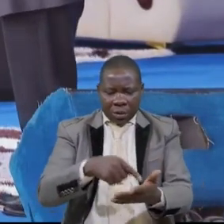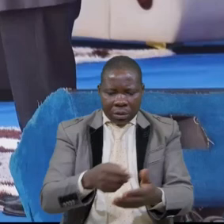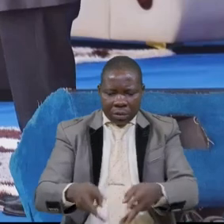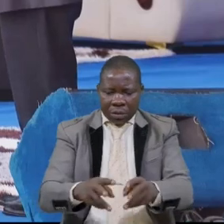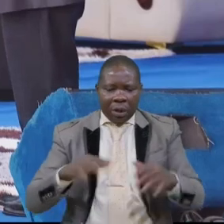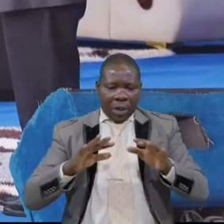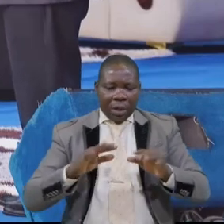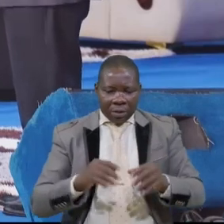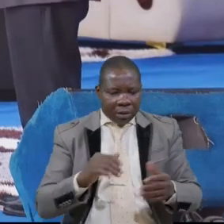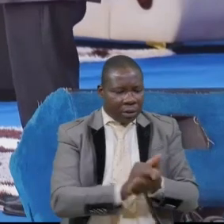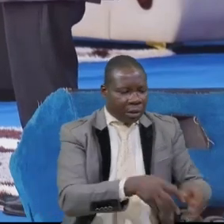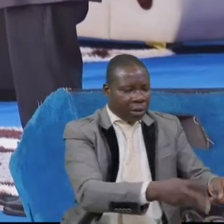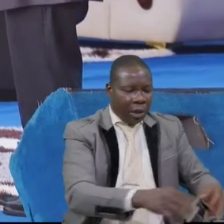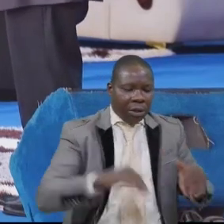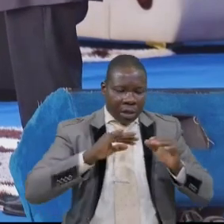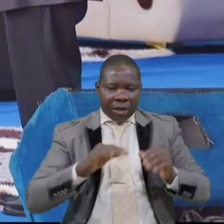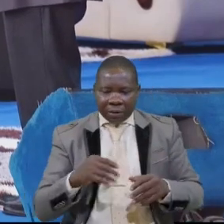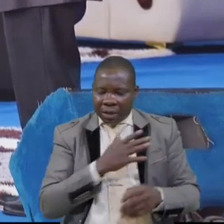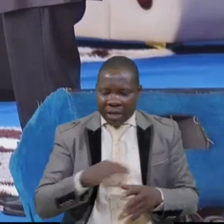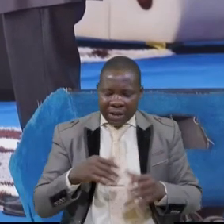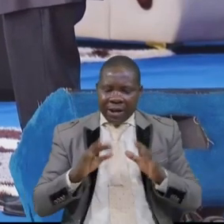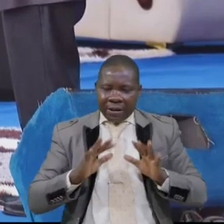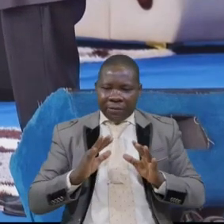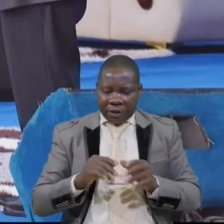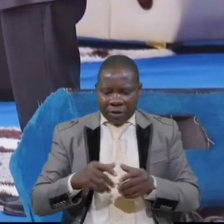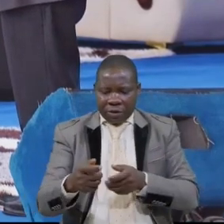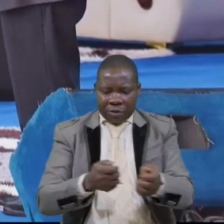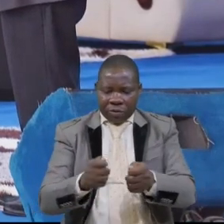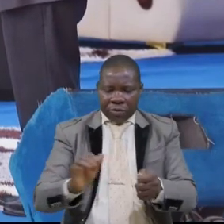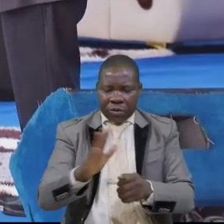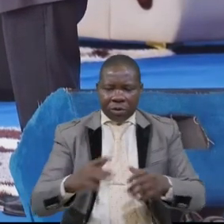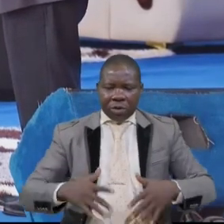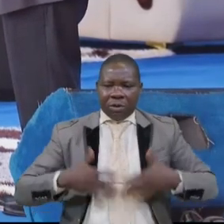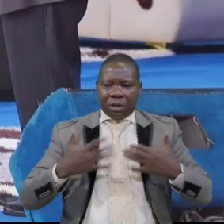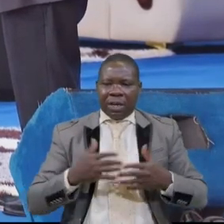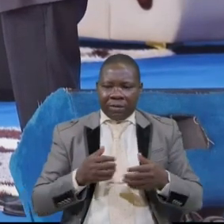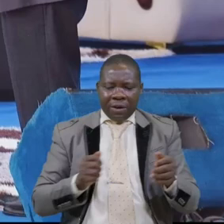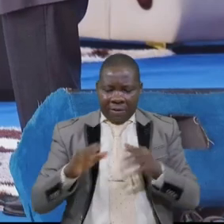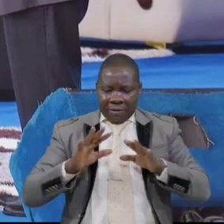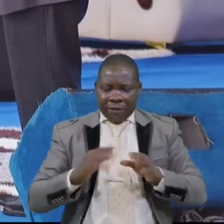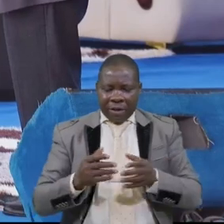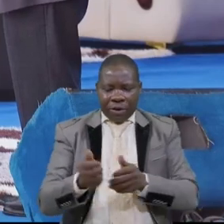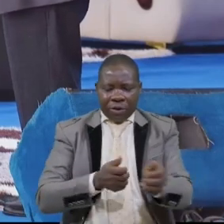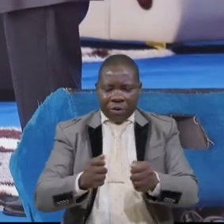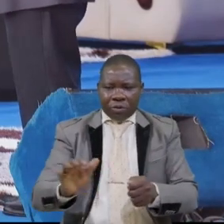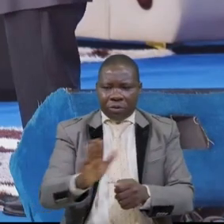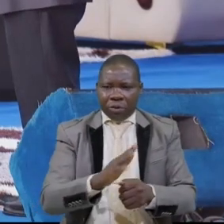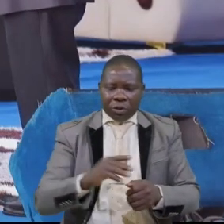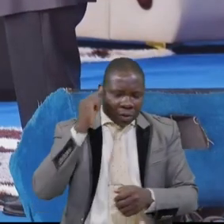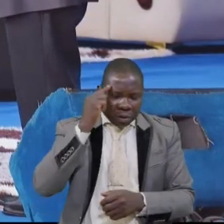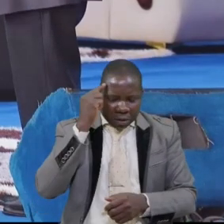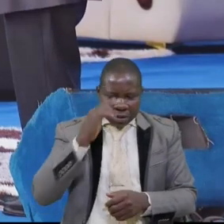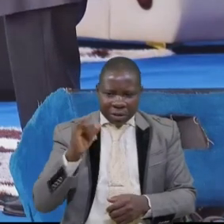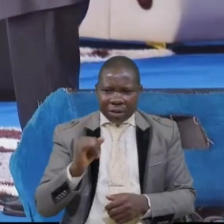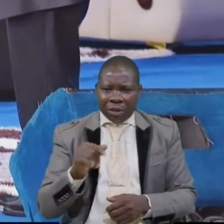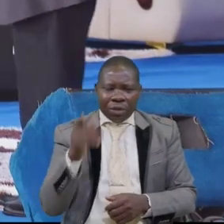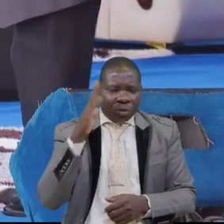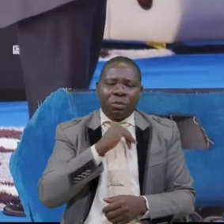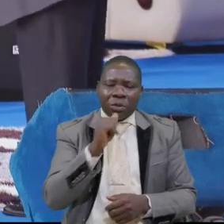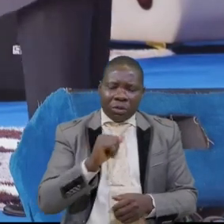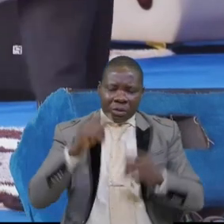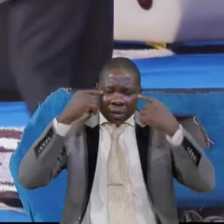tel chemin, tu as peur. Et la crainte contrôle ta vie. Contrôle ta pensée. Tu ne peux pas